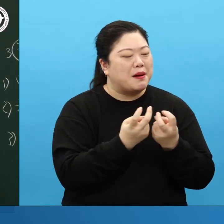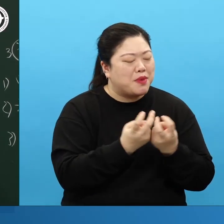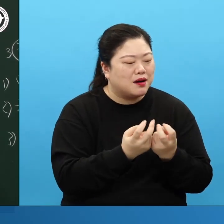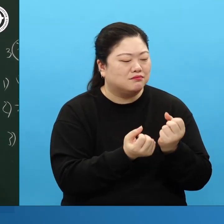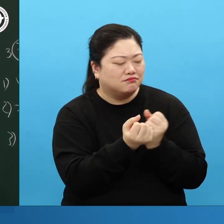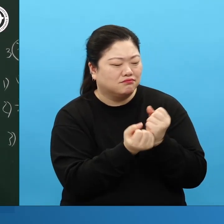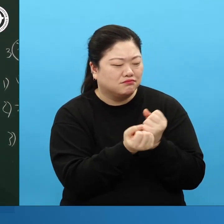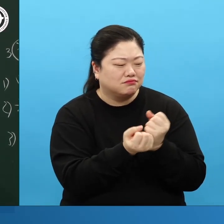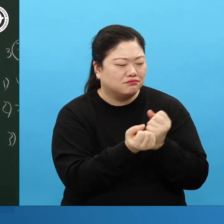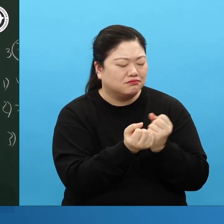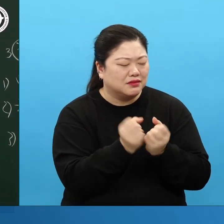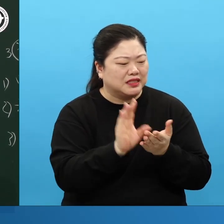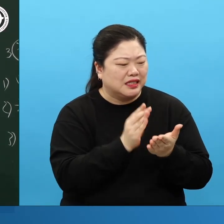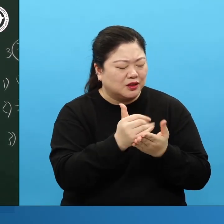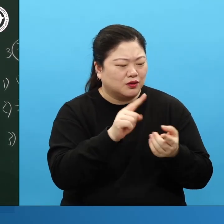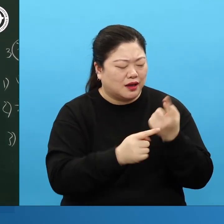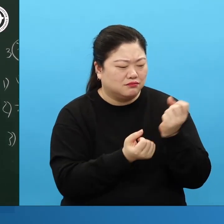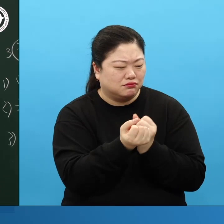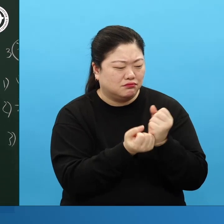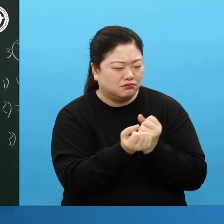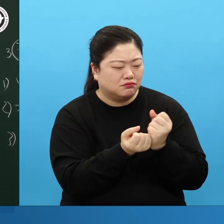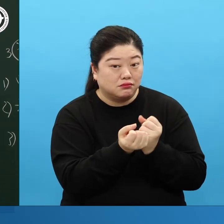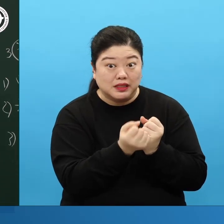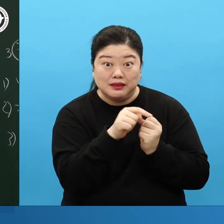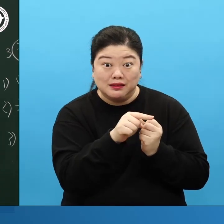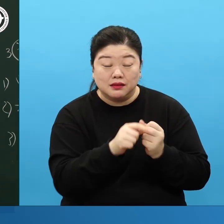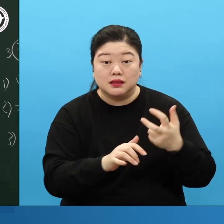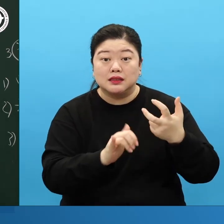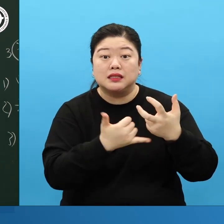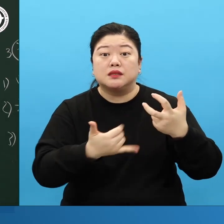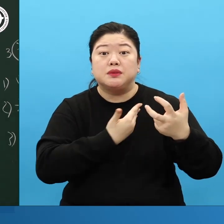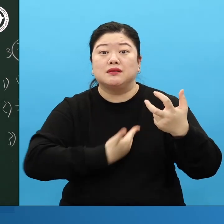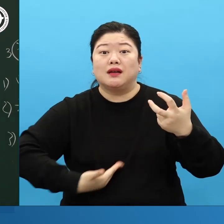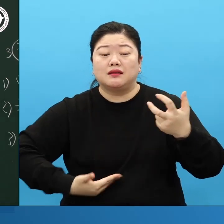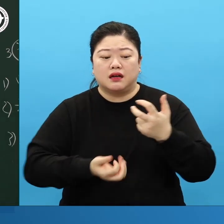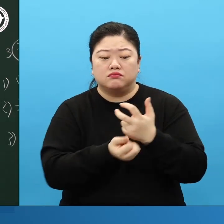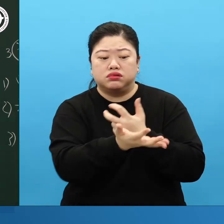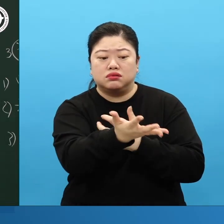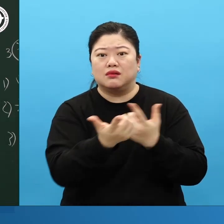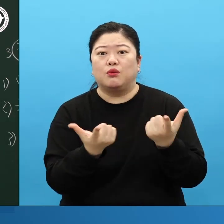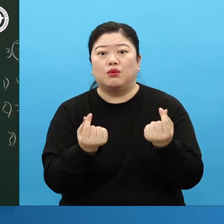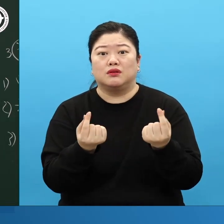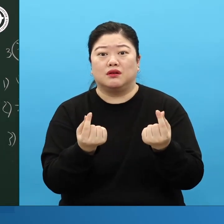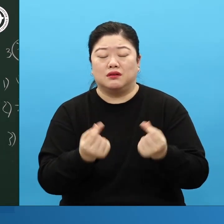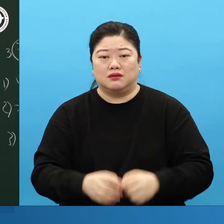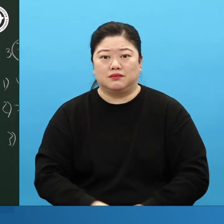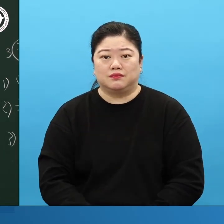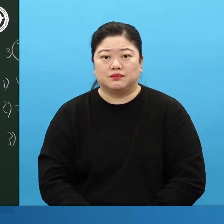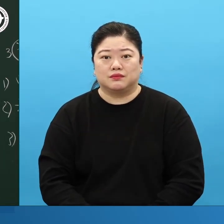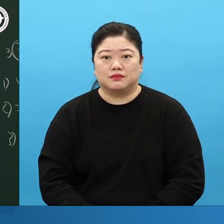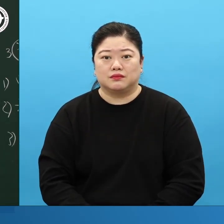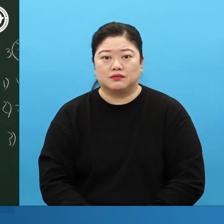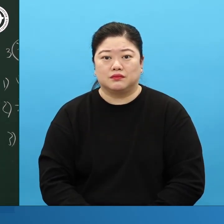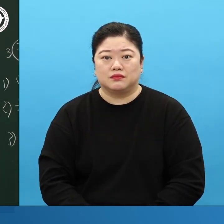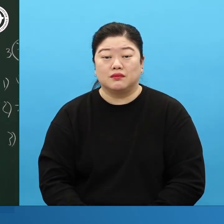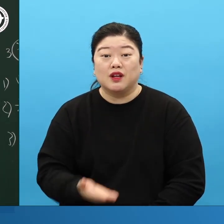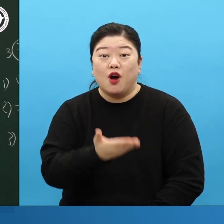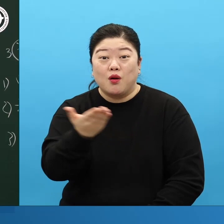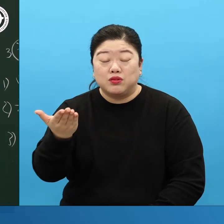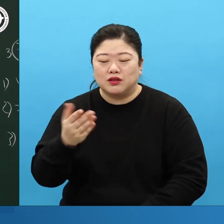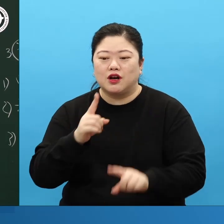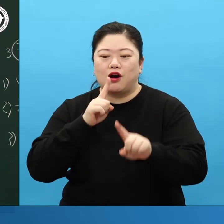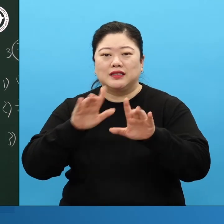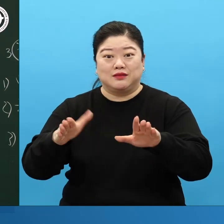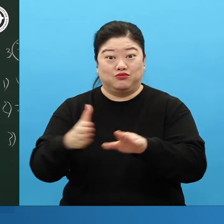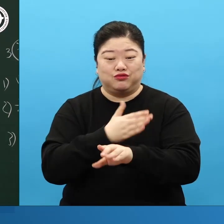영향이라고 합니다. Eso se llama la influencia de los 70. 그래 가게 돼 있습니다. Eso vamos a llegar ahí. 그 렘넌트들은 틀린 거 붙잡고 고생하지 말고 언약 딱